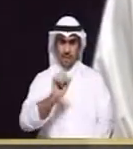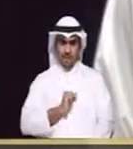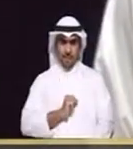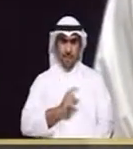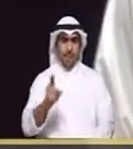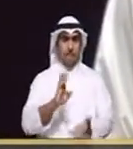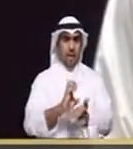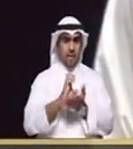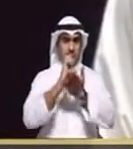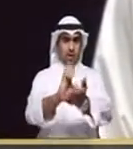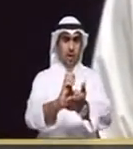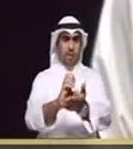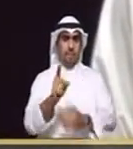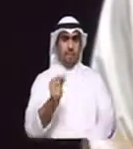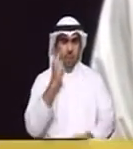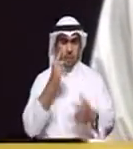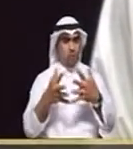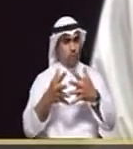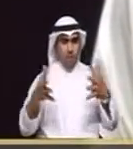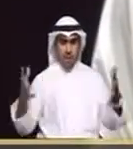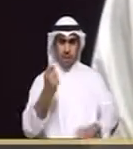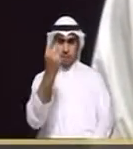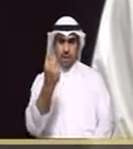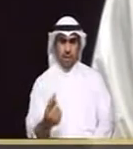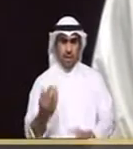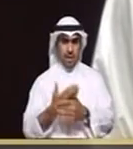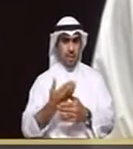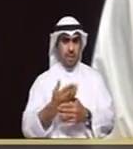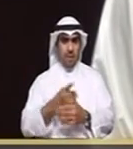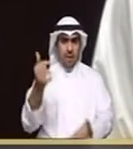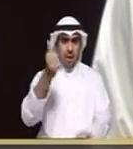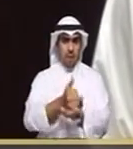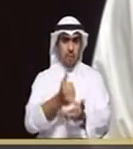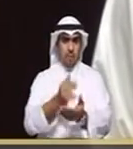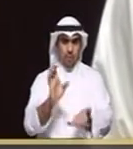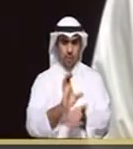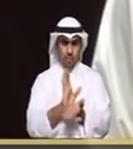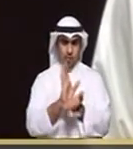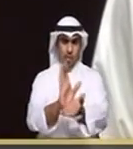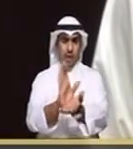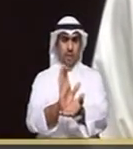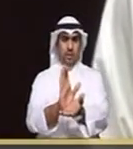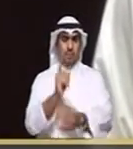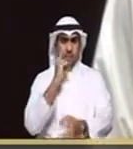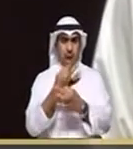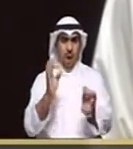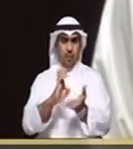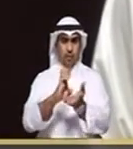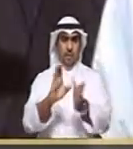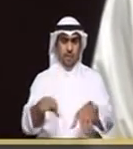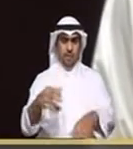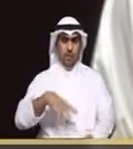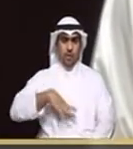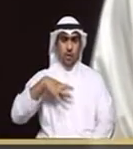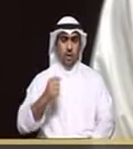الجائزة ولدت كبيرة وحظت برعاية سامية من سيدي حضرة صاحب السمو أمير البلاد حفظه الله